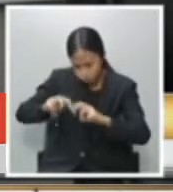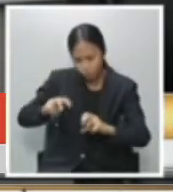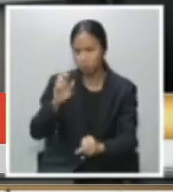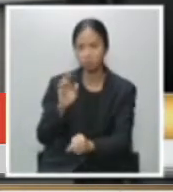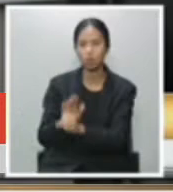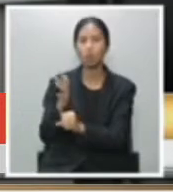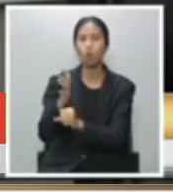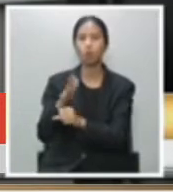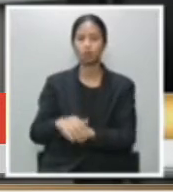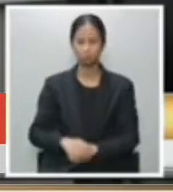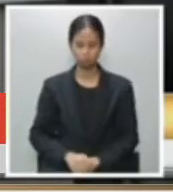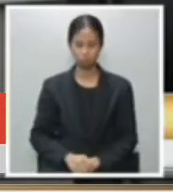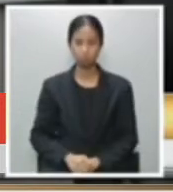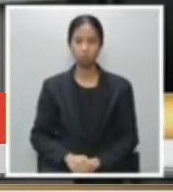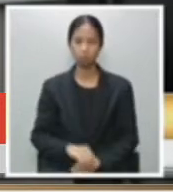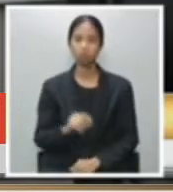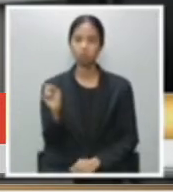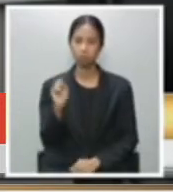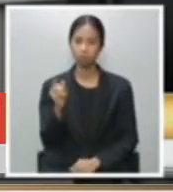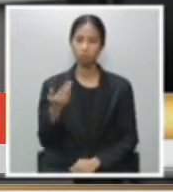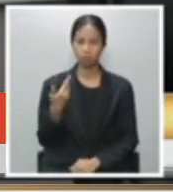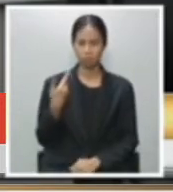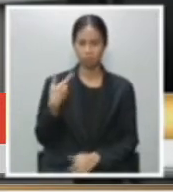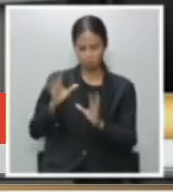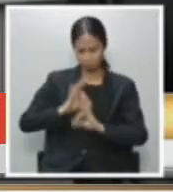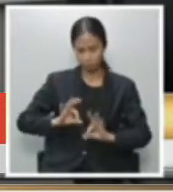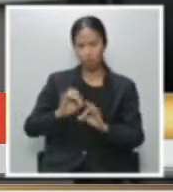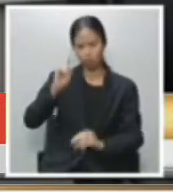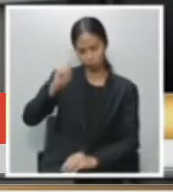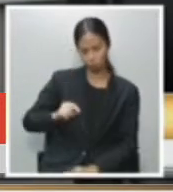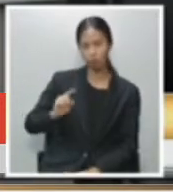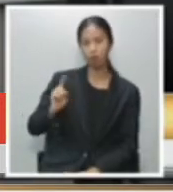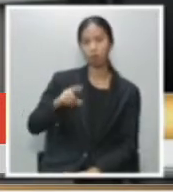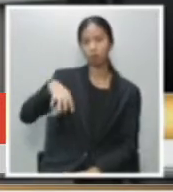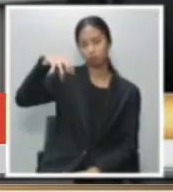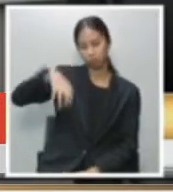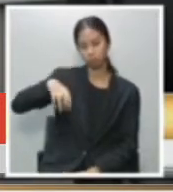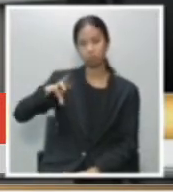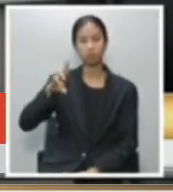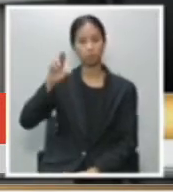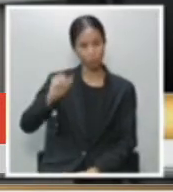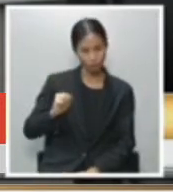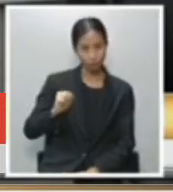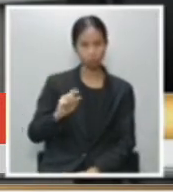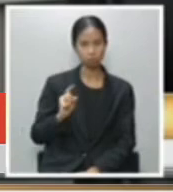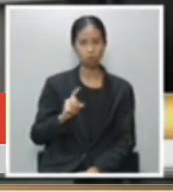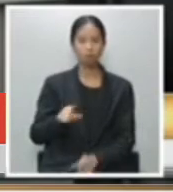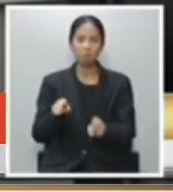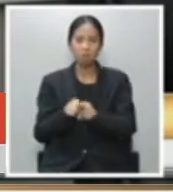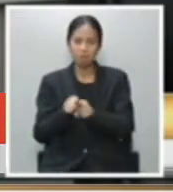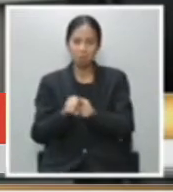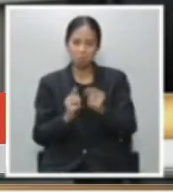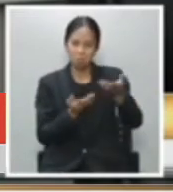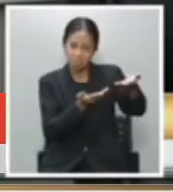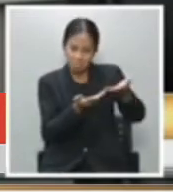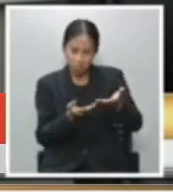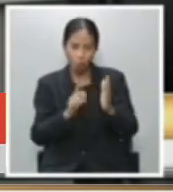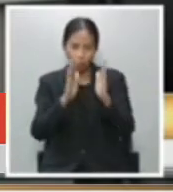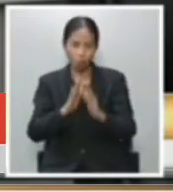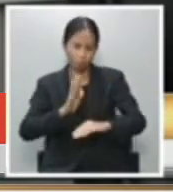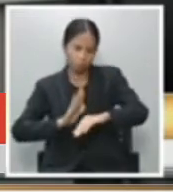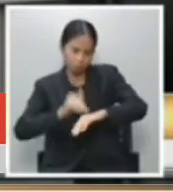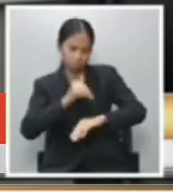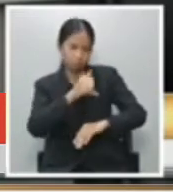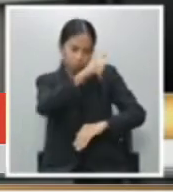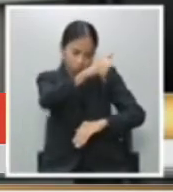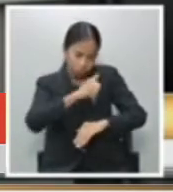าเป็นศึกษาวิจัยยังไม่พอครับมีแต่สภาเราเท่านั้นที่สามารถรวบรวมเอาคนหลากหลายนะครับที่มีความรู้ความส